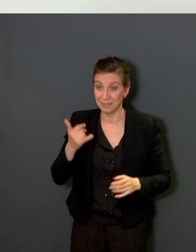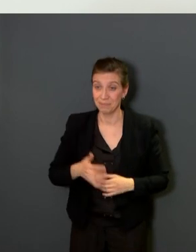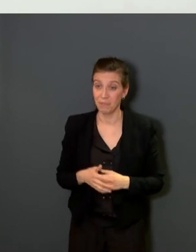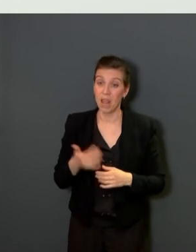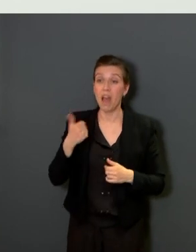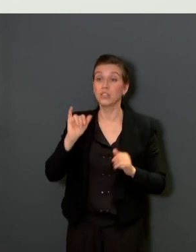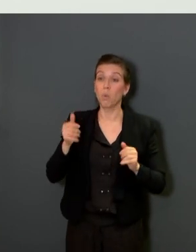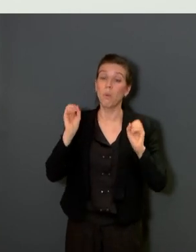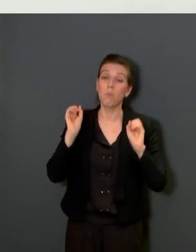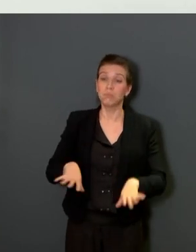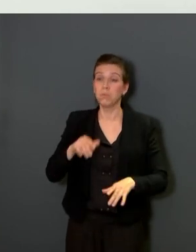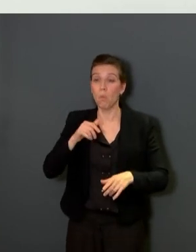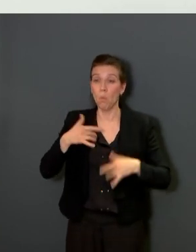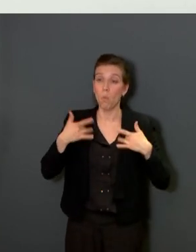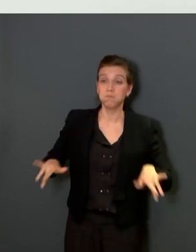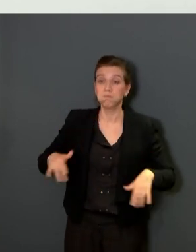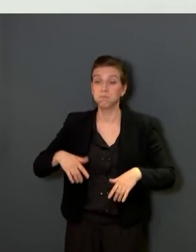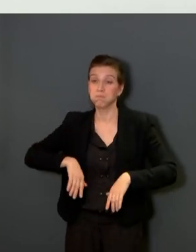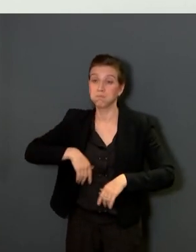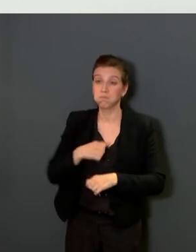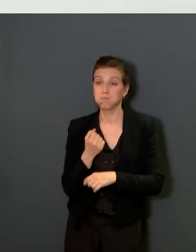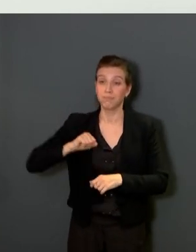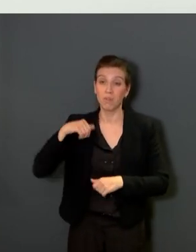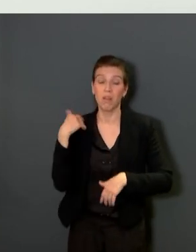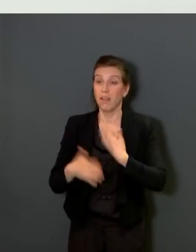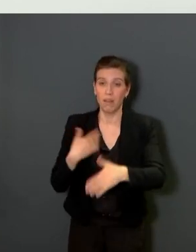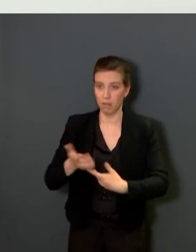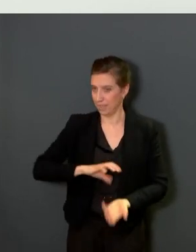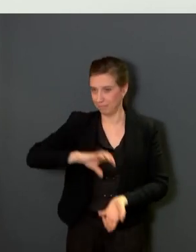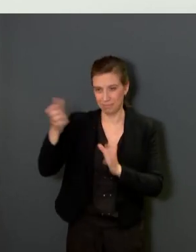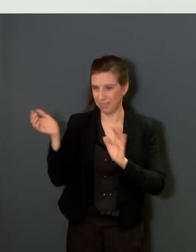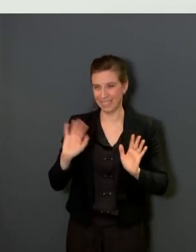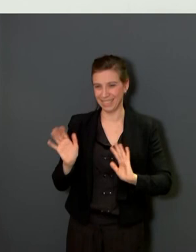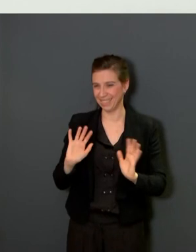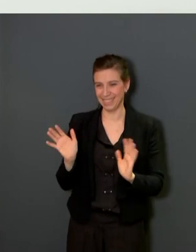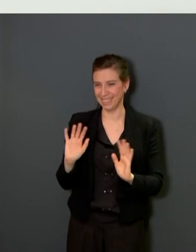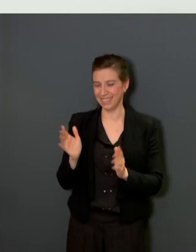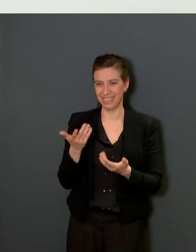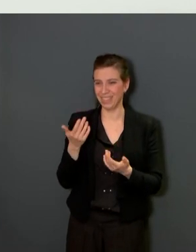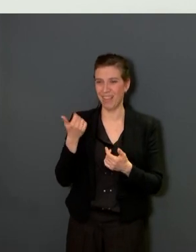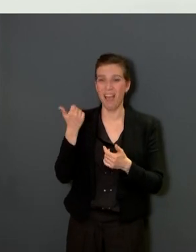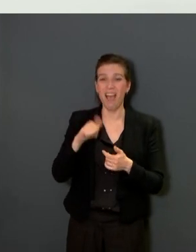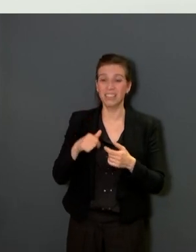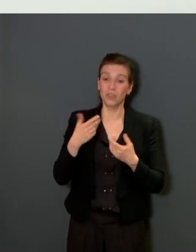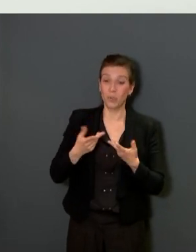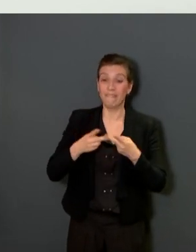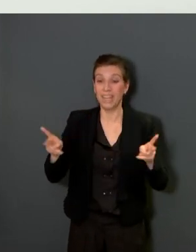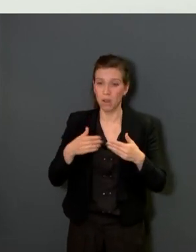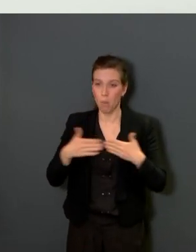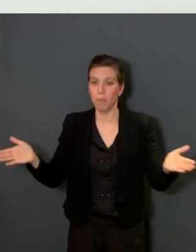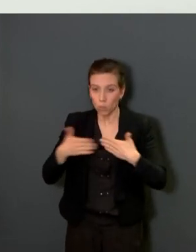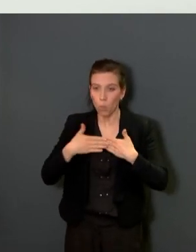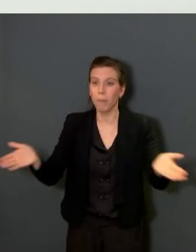doen, dan zou dat maar een zeer kortstondige vrijheid zijn. Is het ons waard om het op een ondoordachte manier te